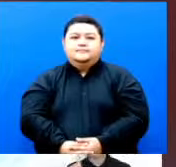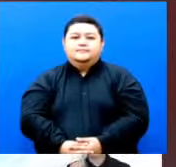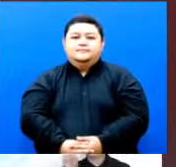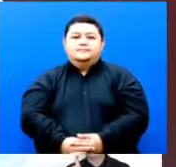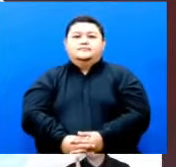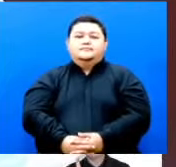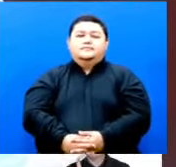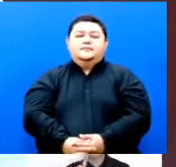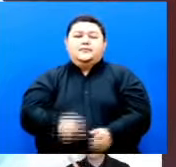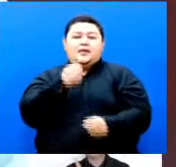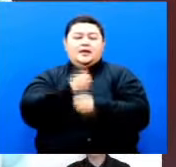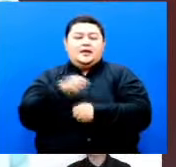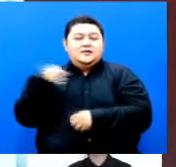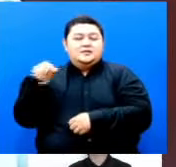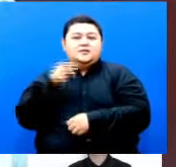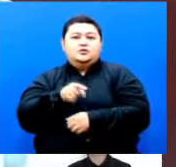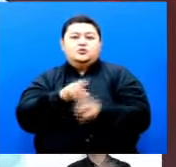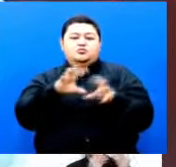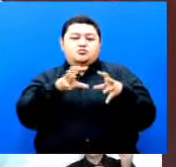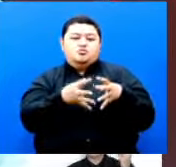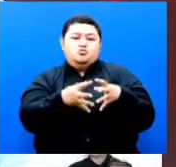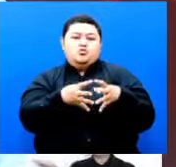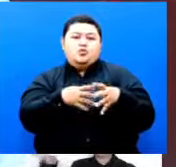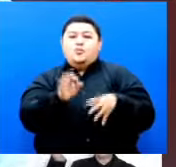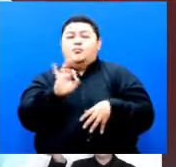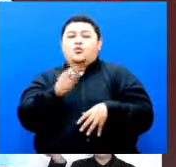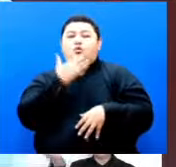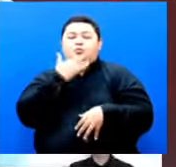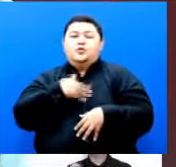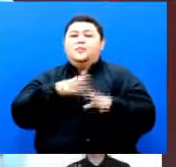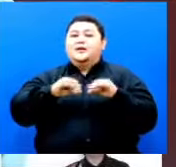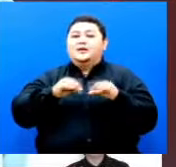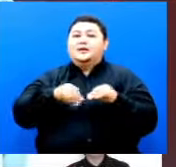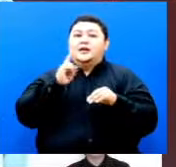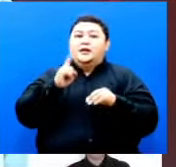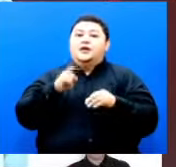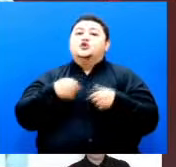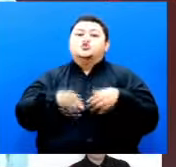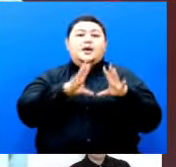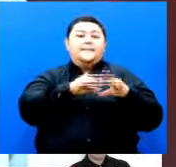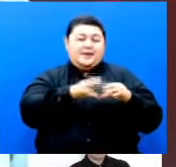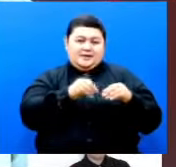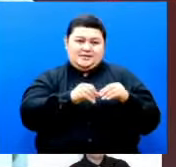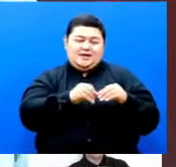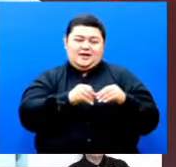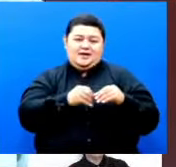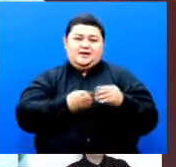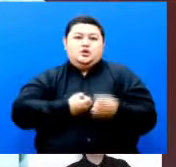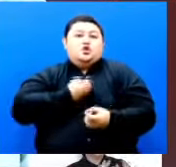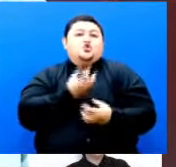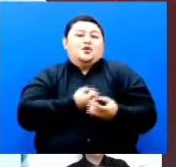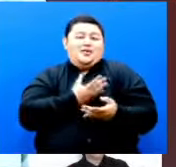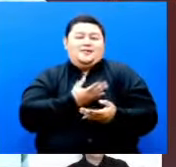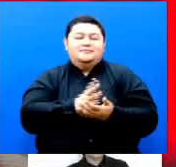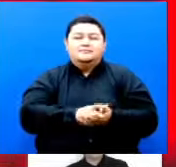Zmencakupmereka yangbelummendapatkanpekerjaan,danmerekayang sudahbekerja.Sayamenerima pengaduan,Mas